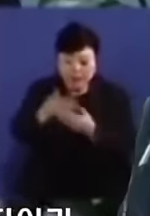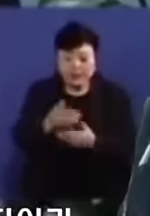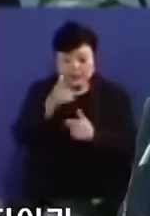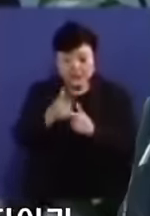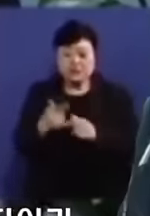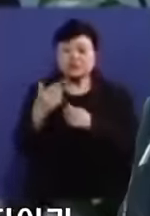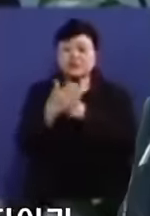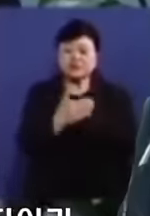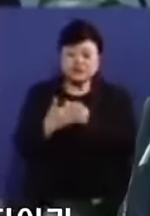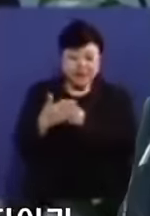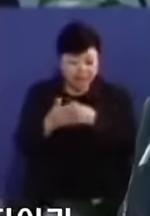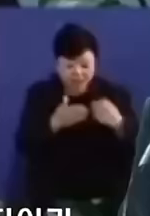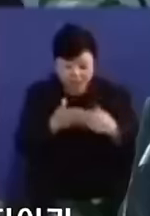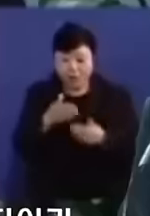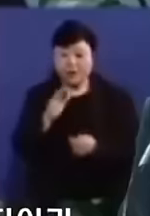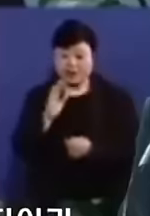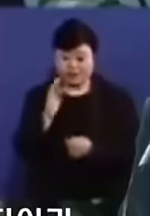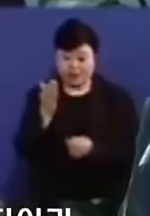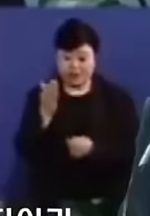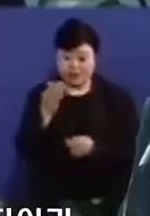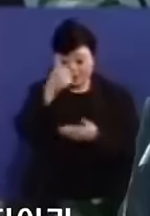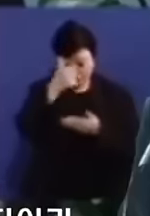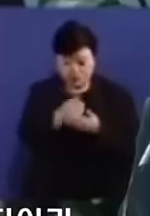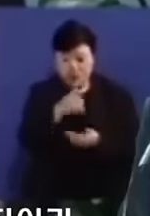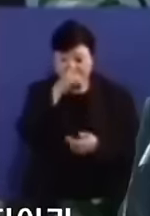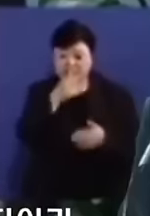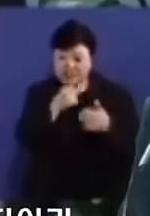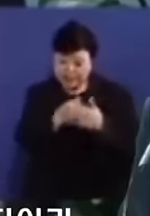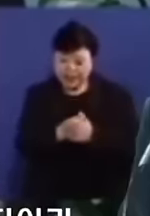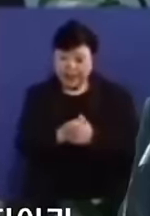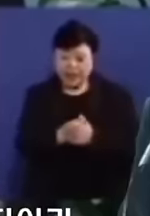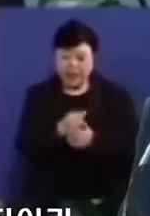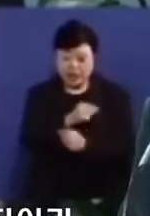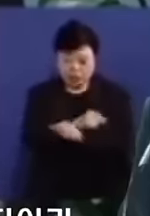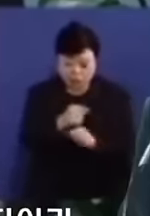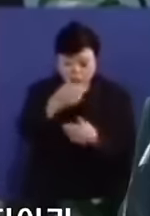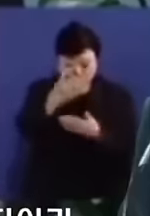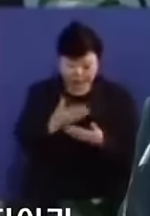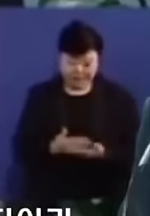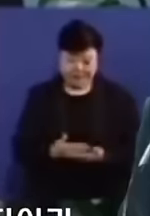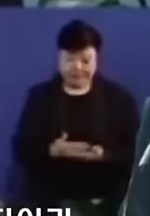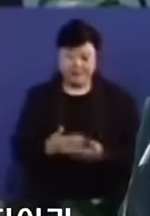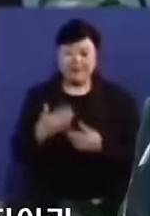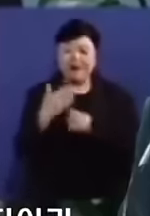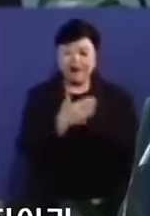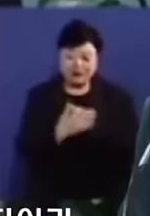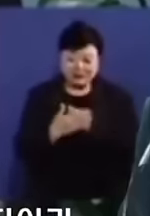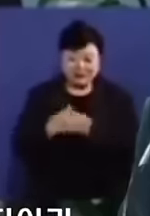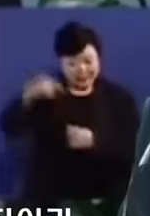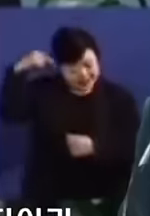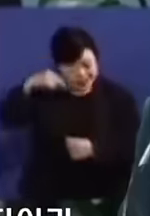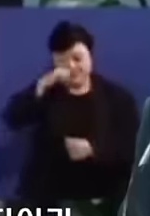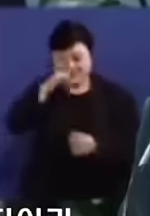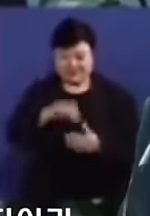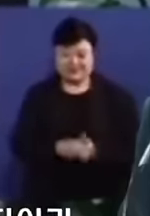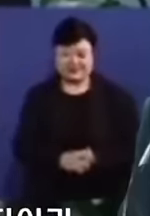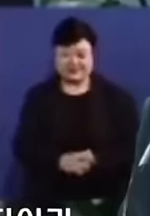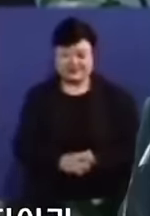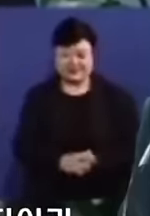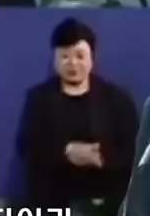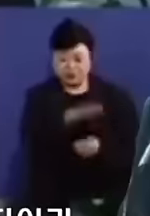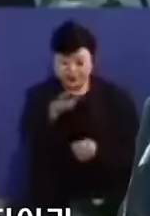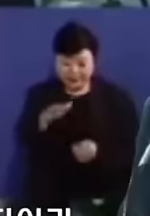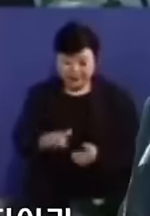예수님의 은혜를 체험할 수 있는 것입니다. 죄가 있기 때문에 용서받는 은혜를 느낄 수가 있습니다.